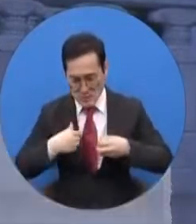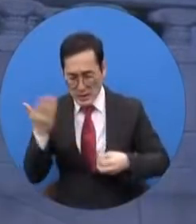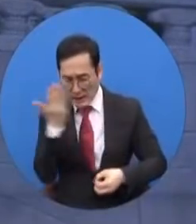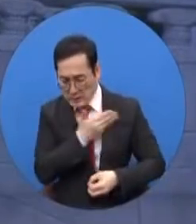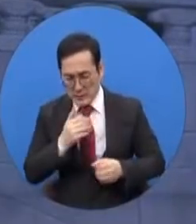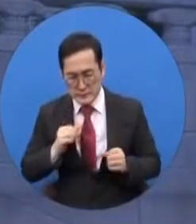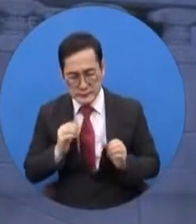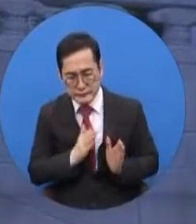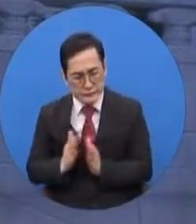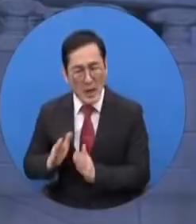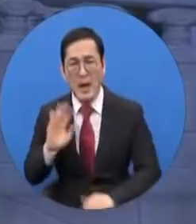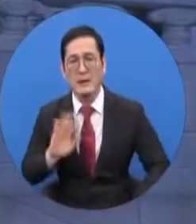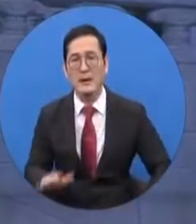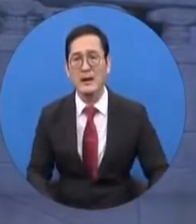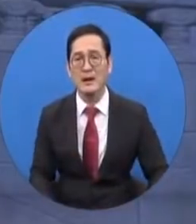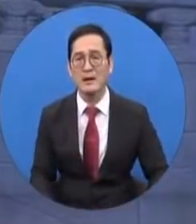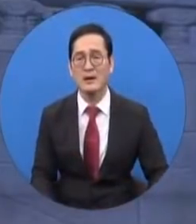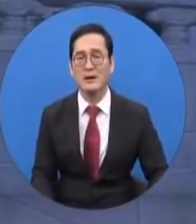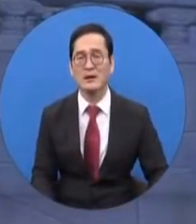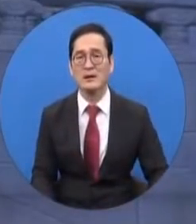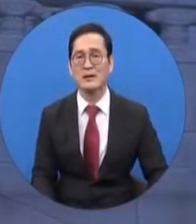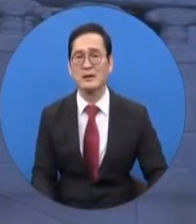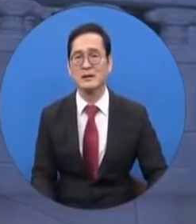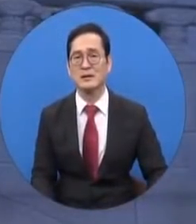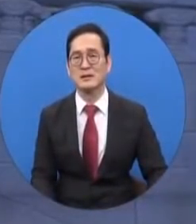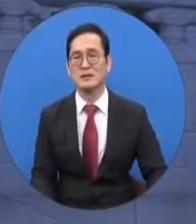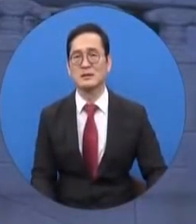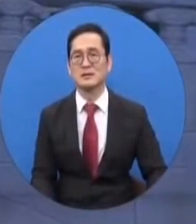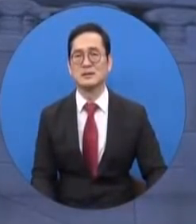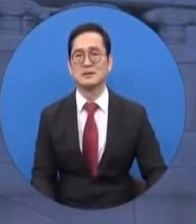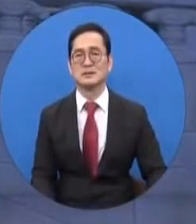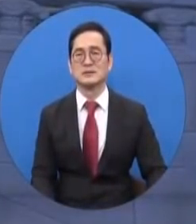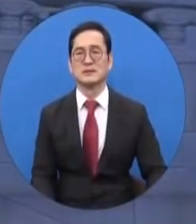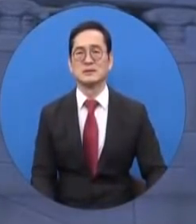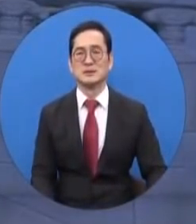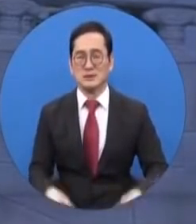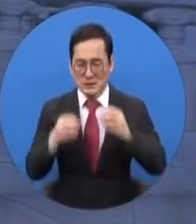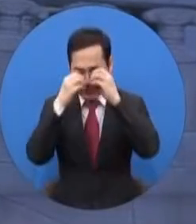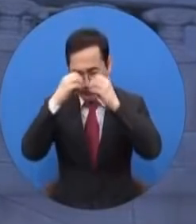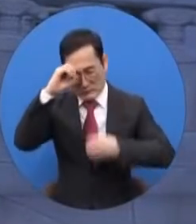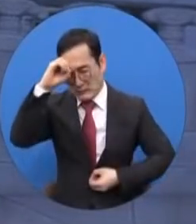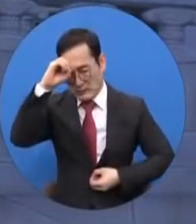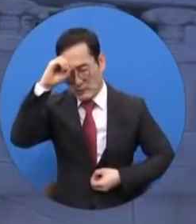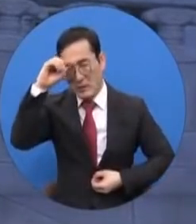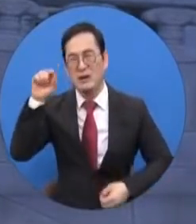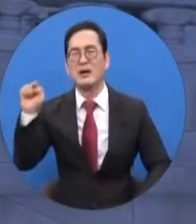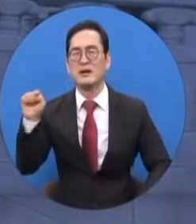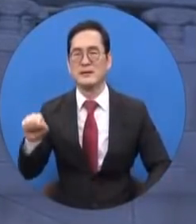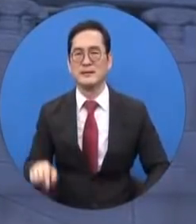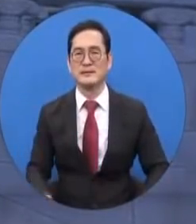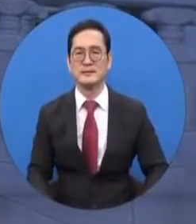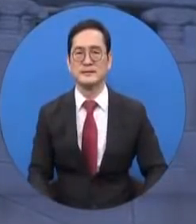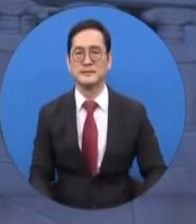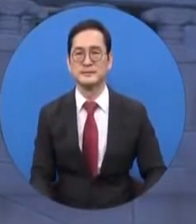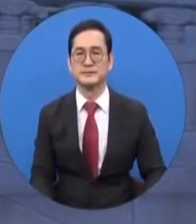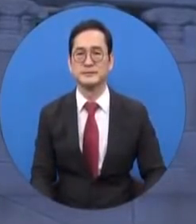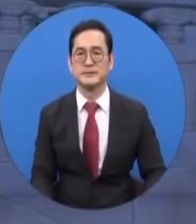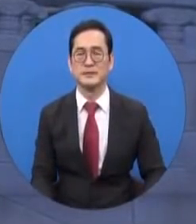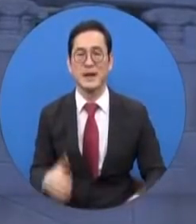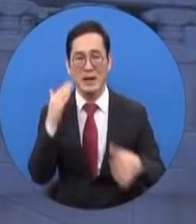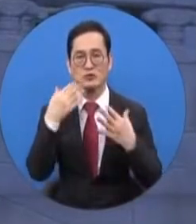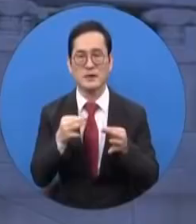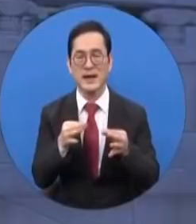전윤기 의원의 어떤, 네, 의견도 좀 들어봐야 될 것 같은데, 적폐 중에 적폐다. 만약에 한국은행 총재,